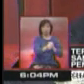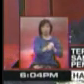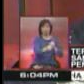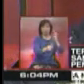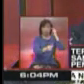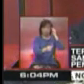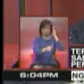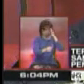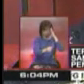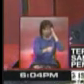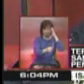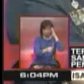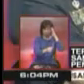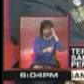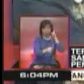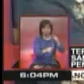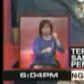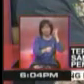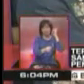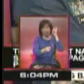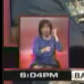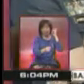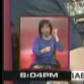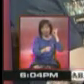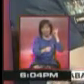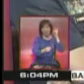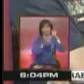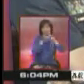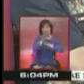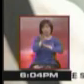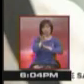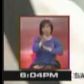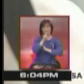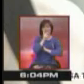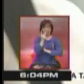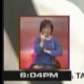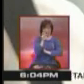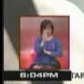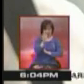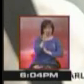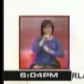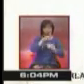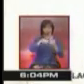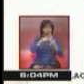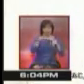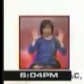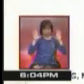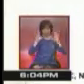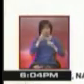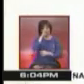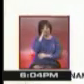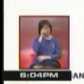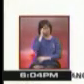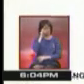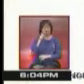Nicanor Bartolome na dalidaling nagsadya sa aming stasyon matapos sumuko ang sospek. Raffy Tulfo, News 5.